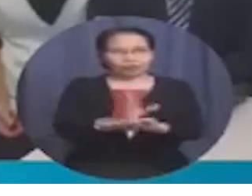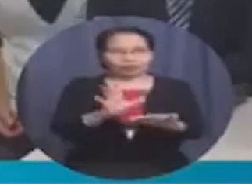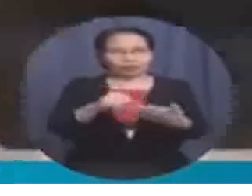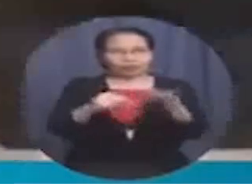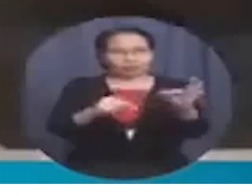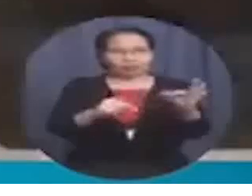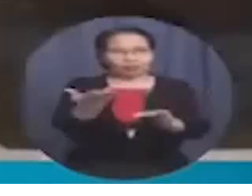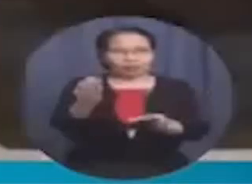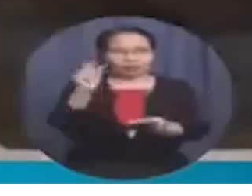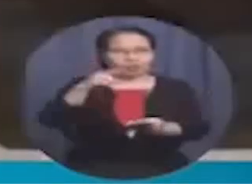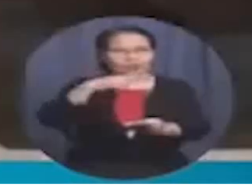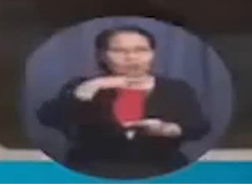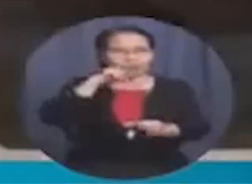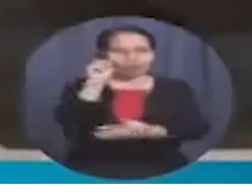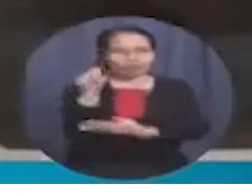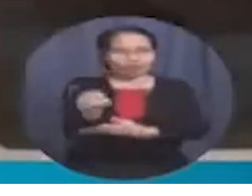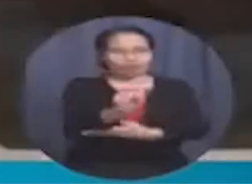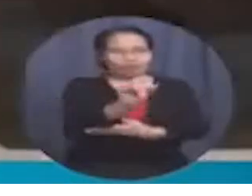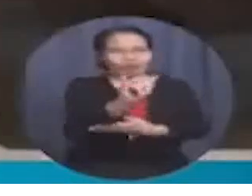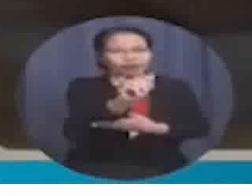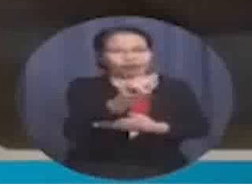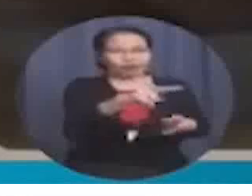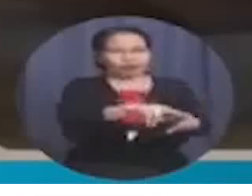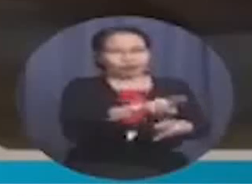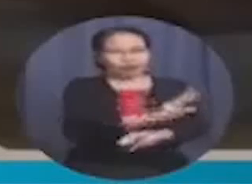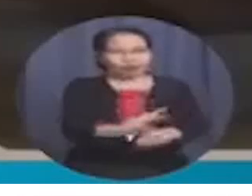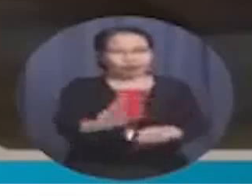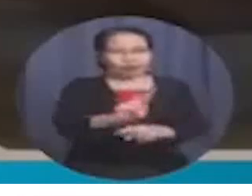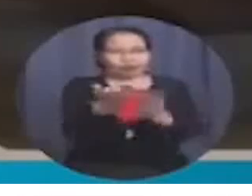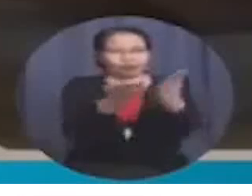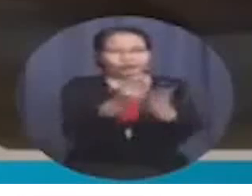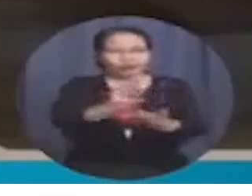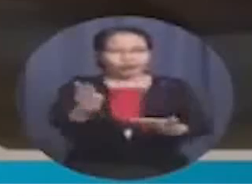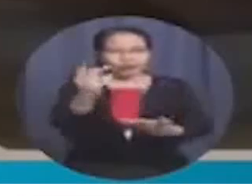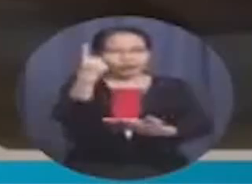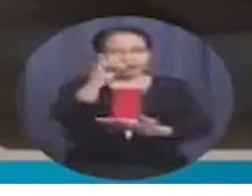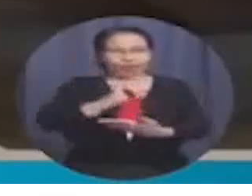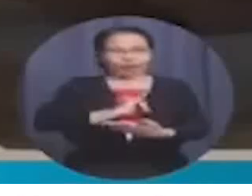Huwag mong yuyukuran sila o paglilingkuran man sila